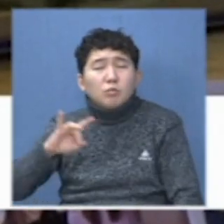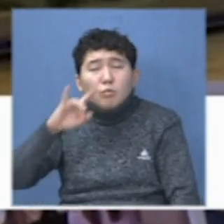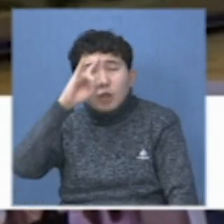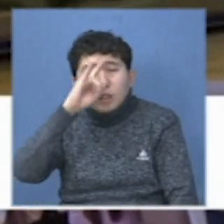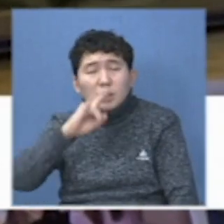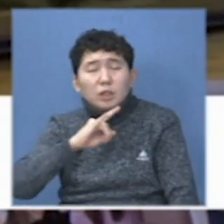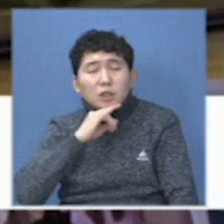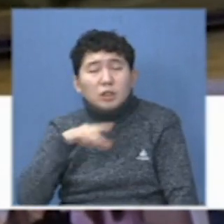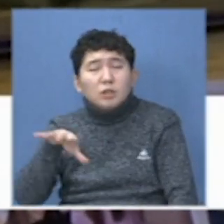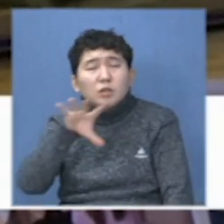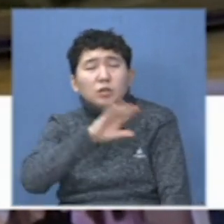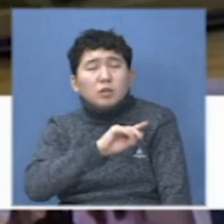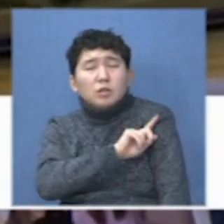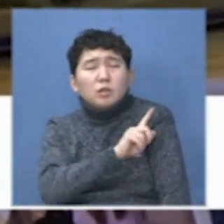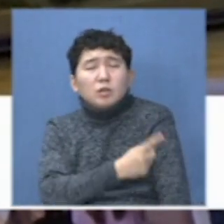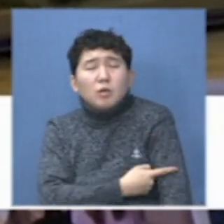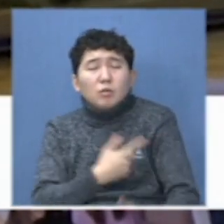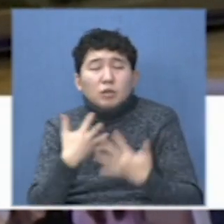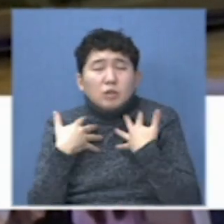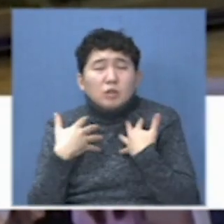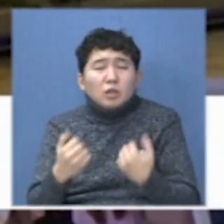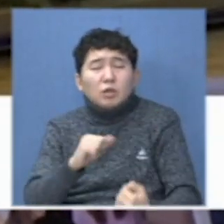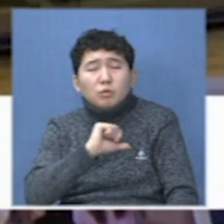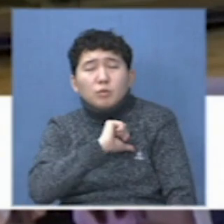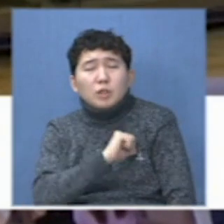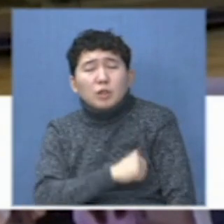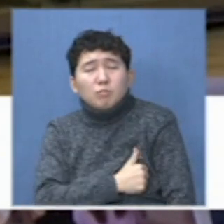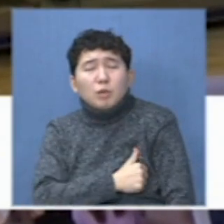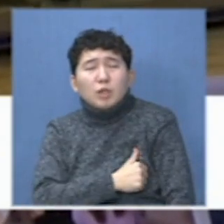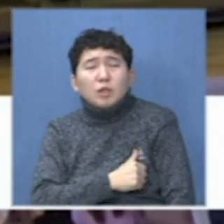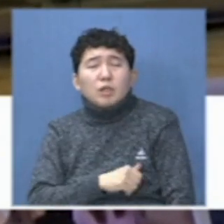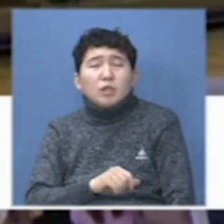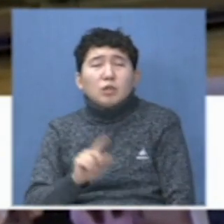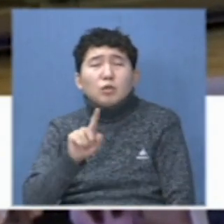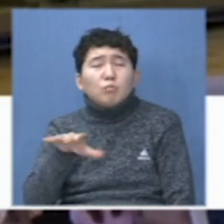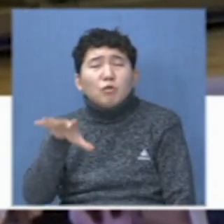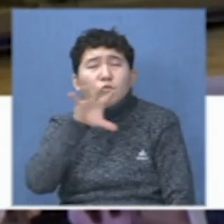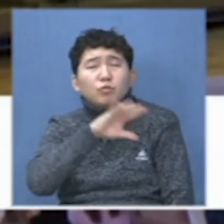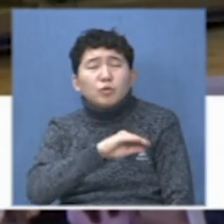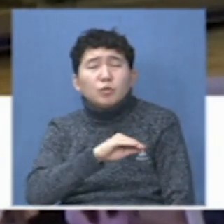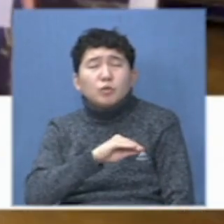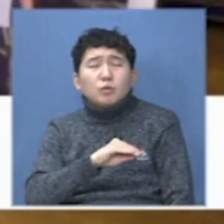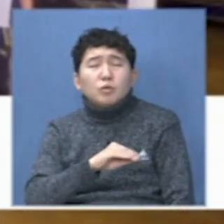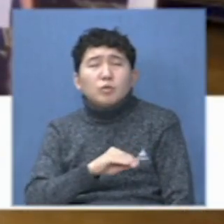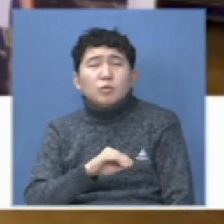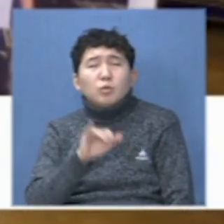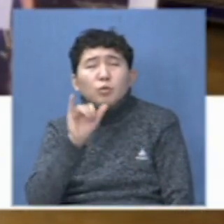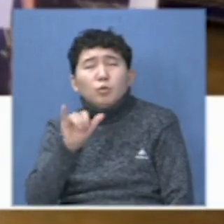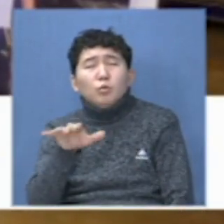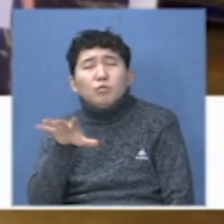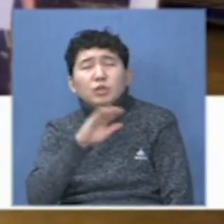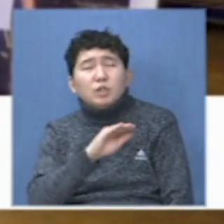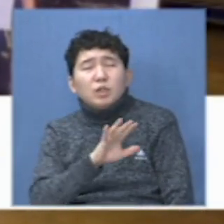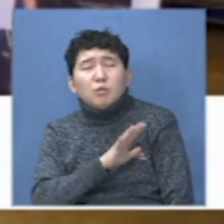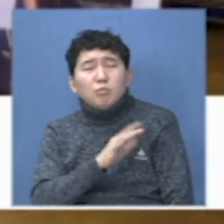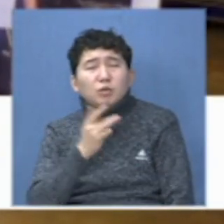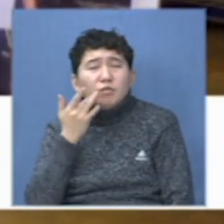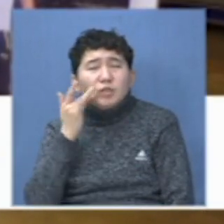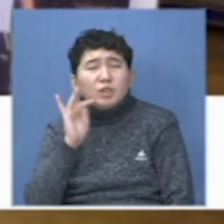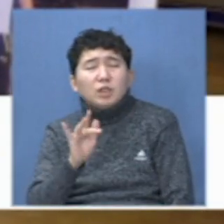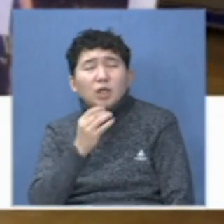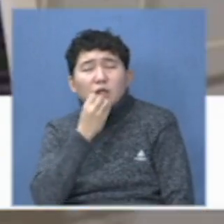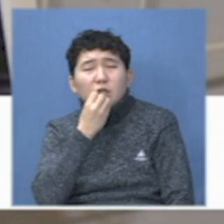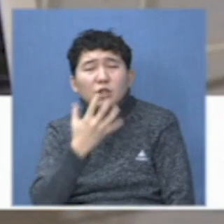пожелать крепкого здоровья, благополучия, терпения, чтобы все у всех всегда было только хорошо. Об этих людях можно